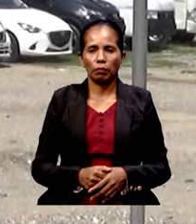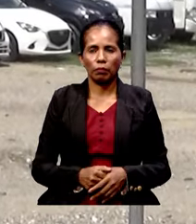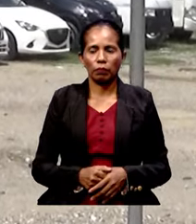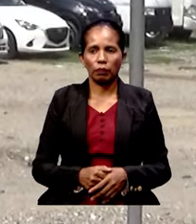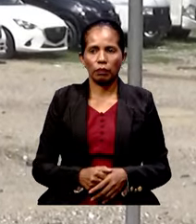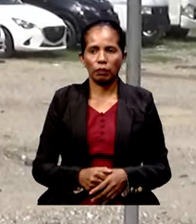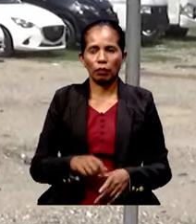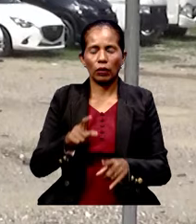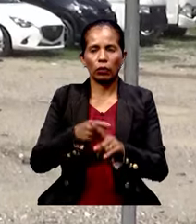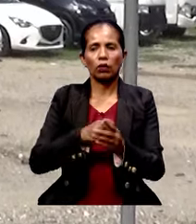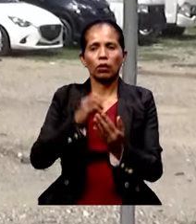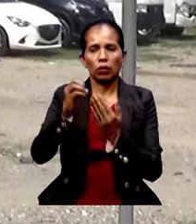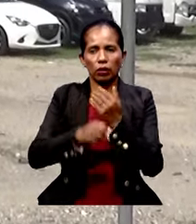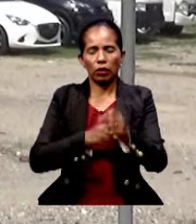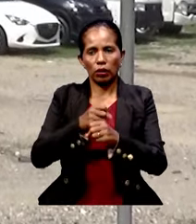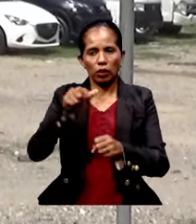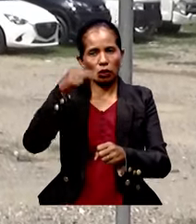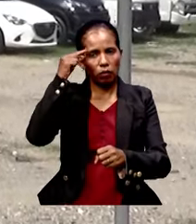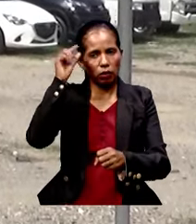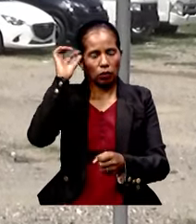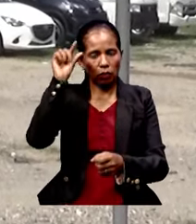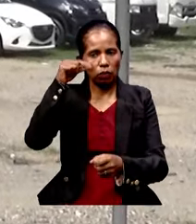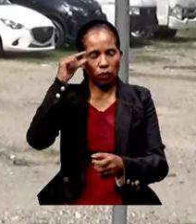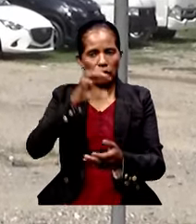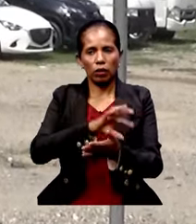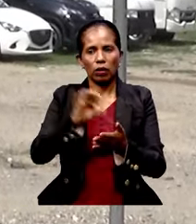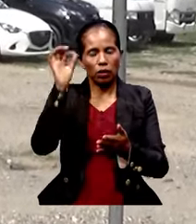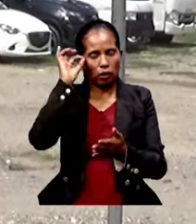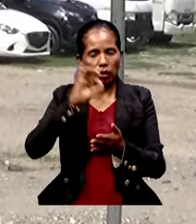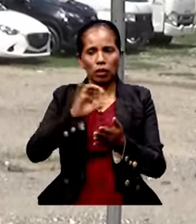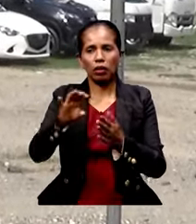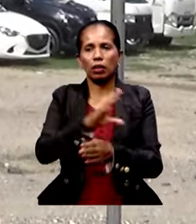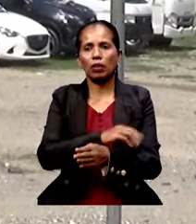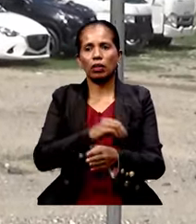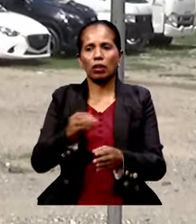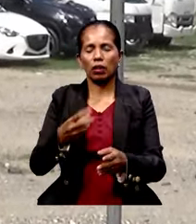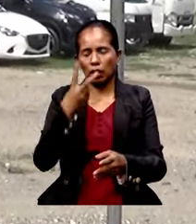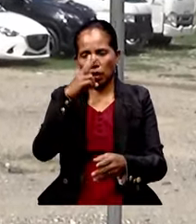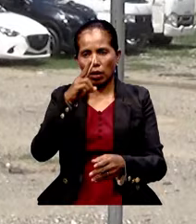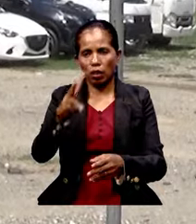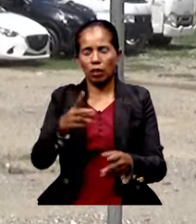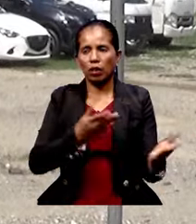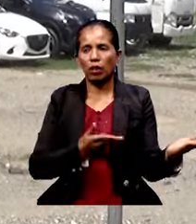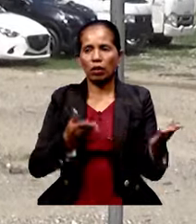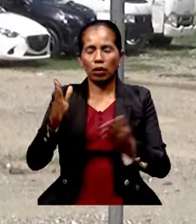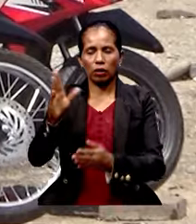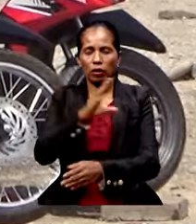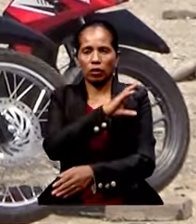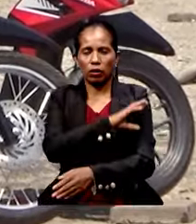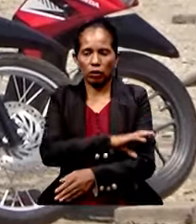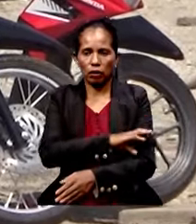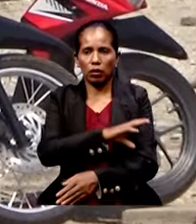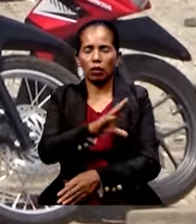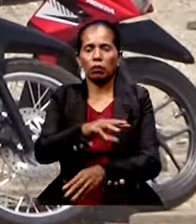Ia fulang otobro tina ne governo liu si secretario estado toponimia no organizasyon urbana, tun direita ho di orienta guarda jesta ang municipio